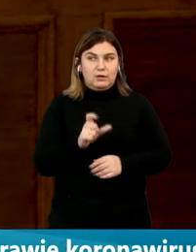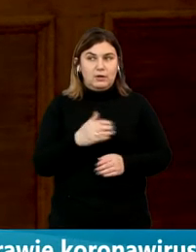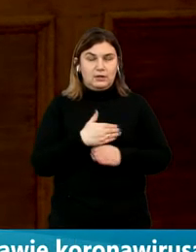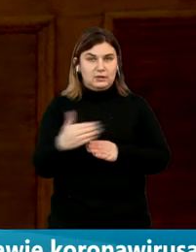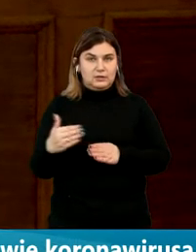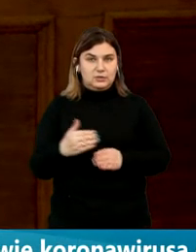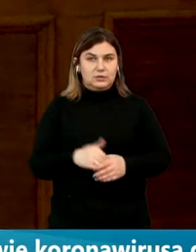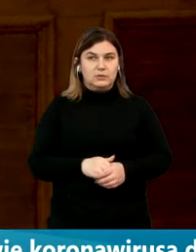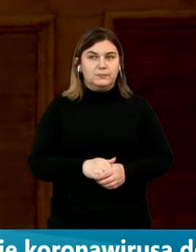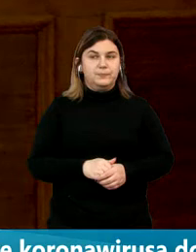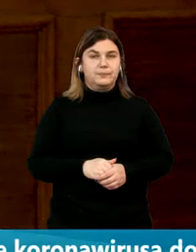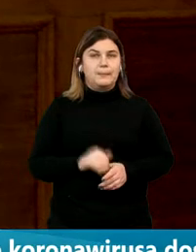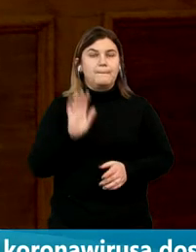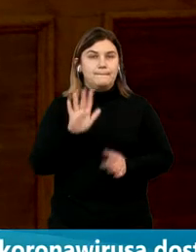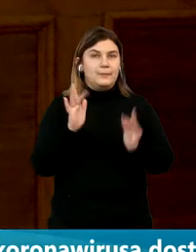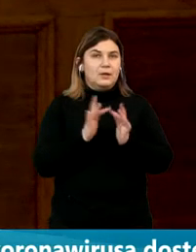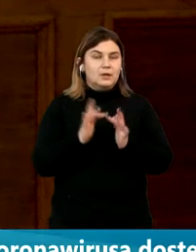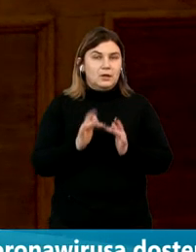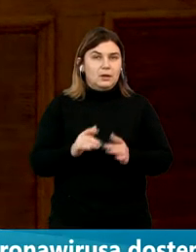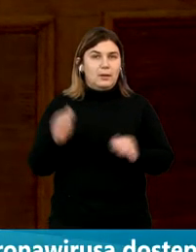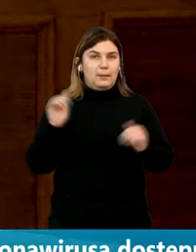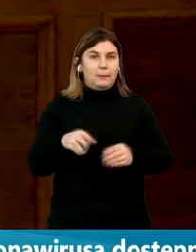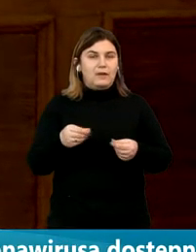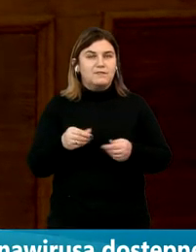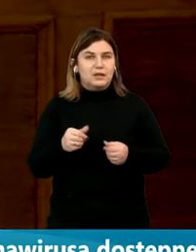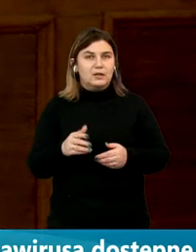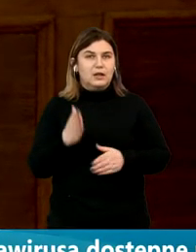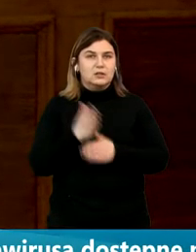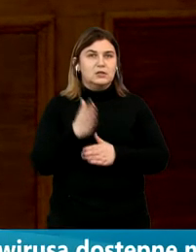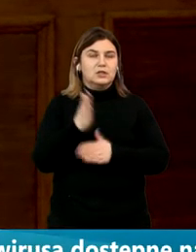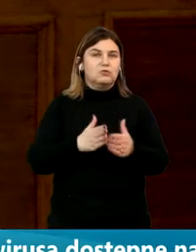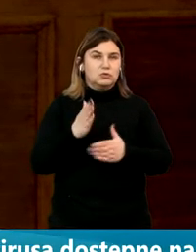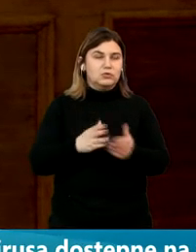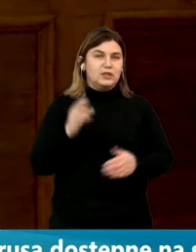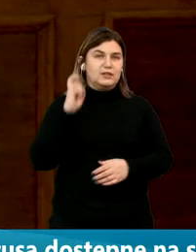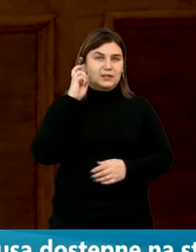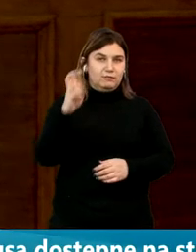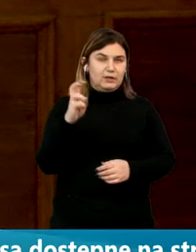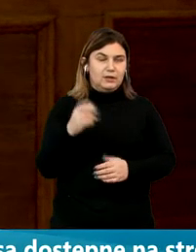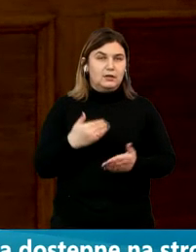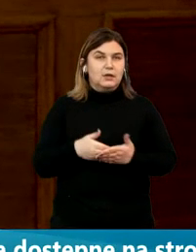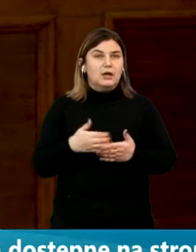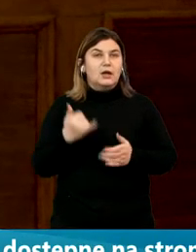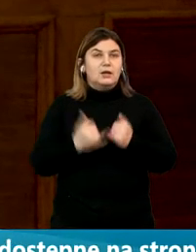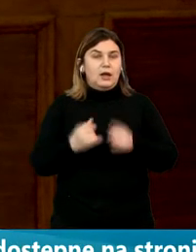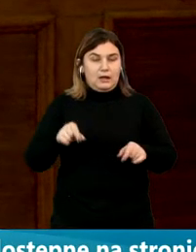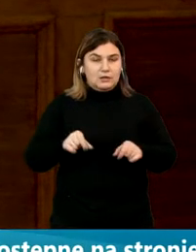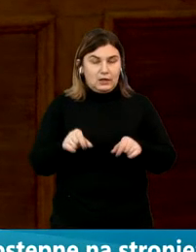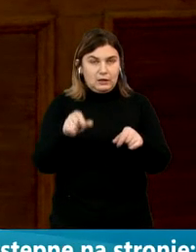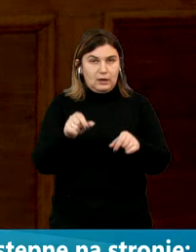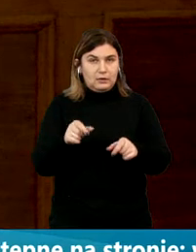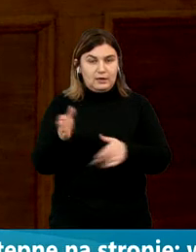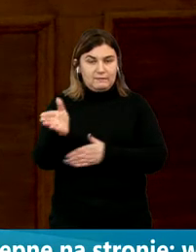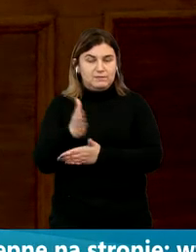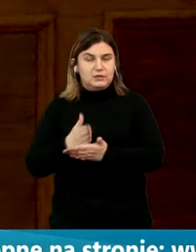dalszego. Ma Pan rację, że to by pomogło w finansowaniu, ale tylko w części tramwajowej, dlatego że jeżeli torowiska są budowane w wydzielonej